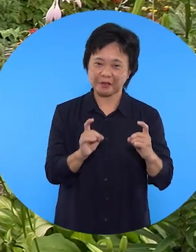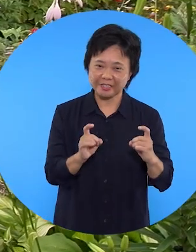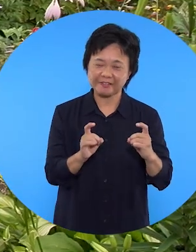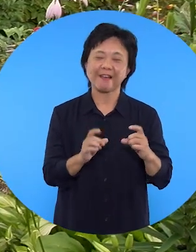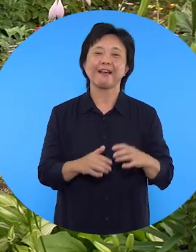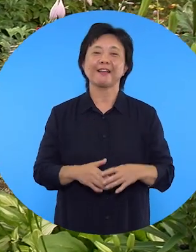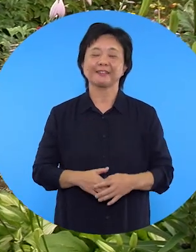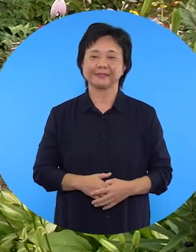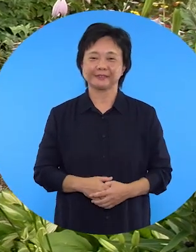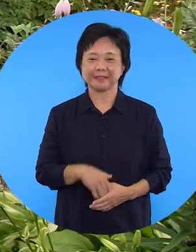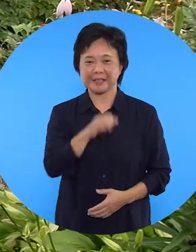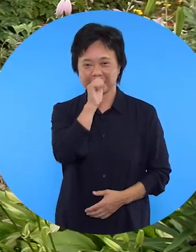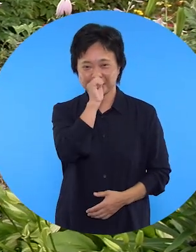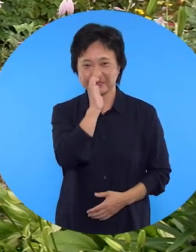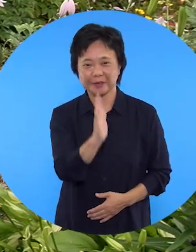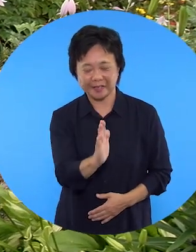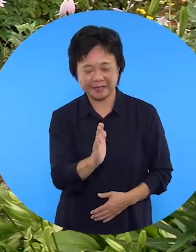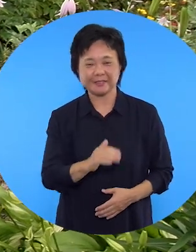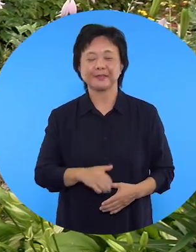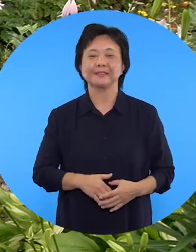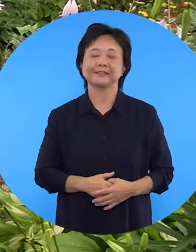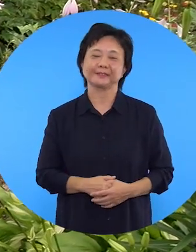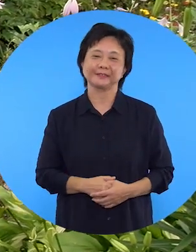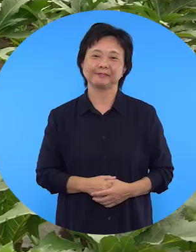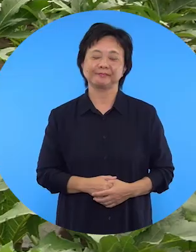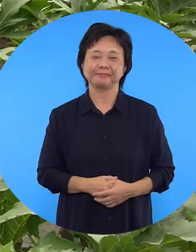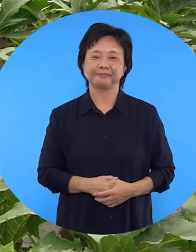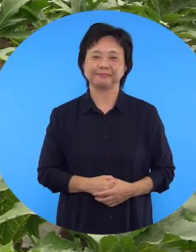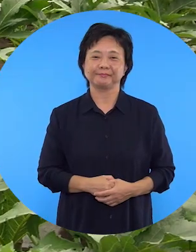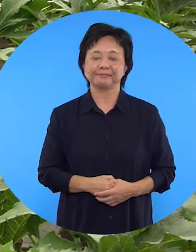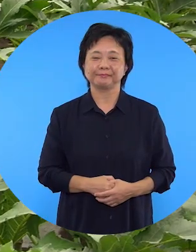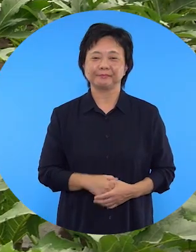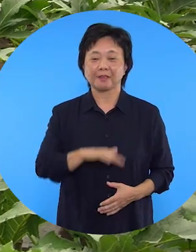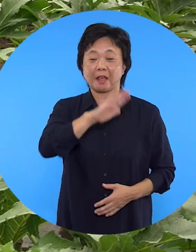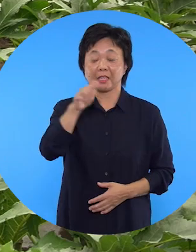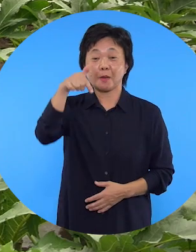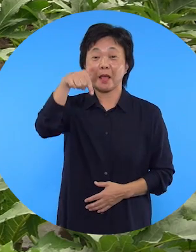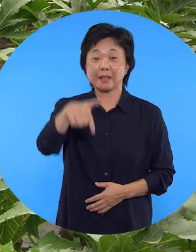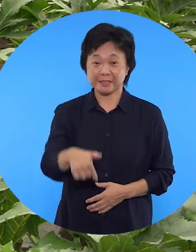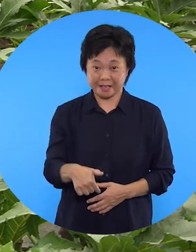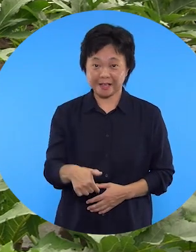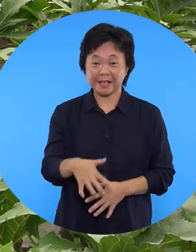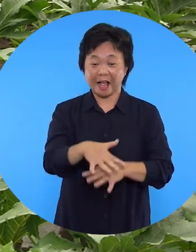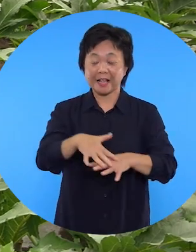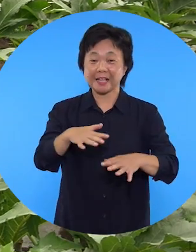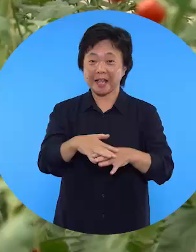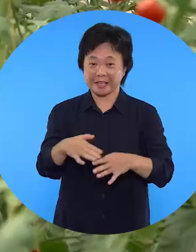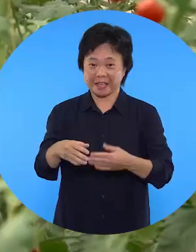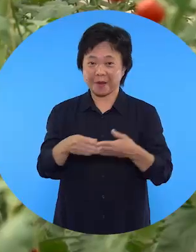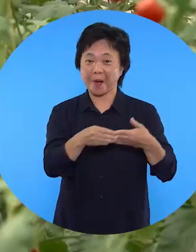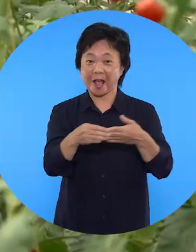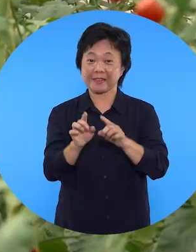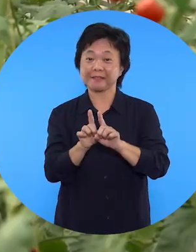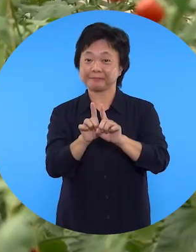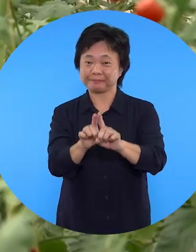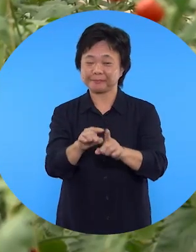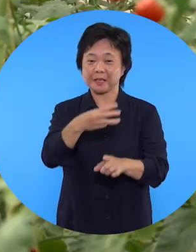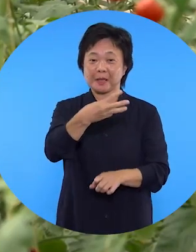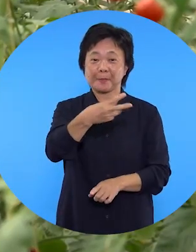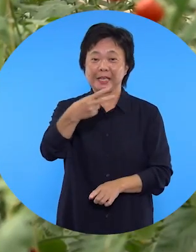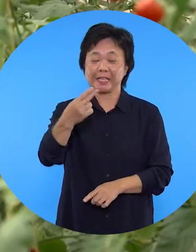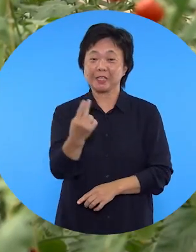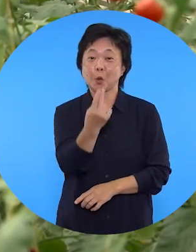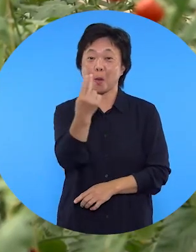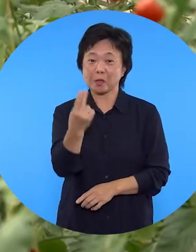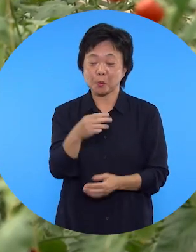こんにちわこんにちわよろしくお願いします山下さんに畑を案内してもらいミニトマトの